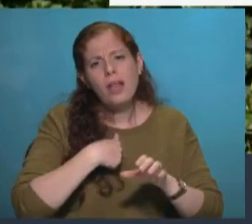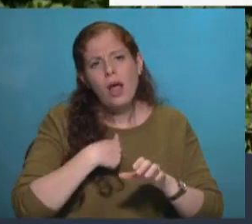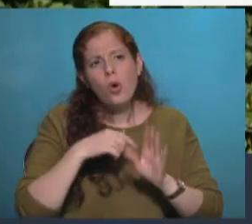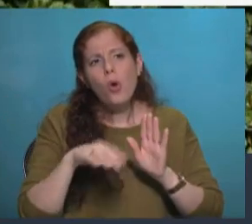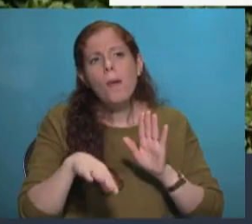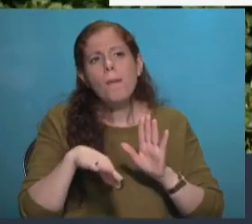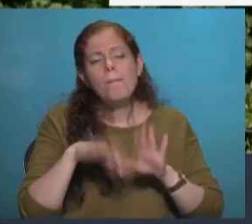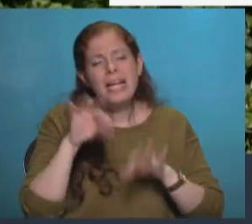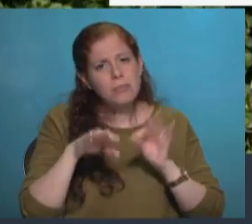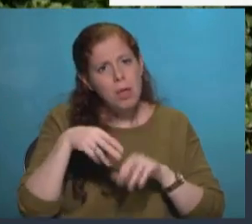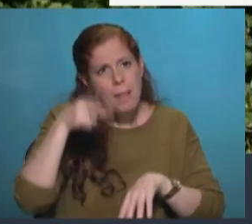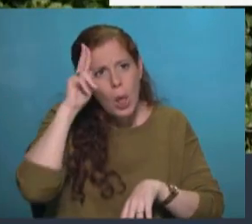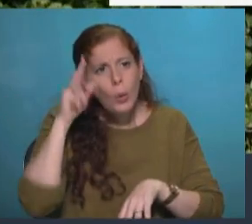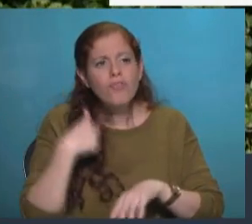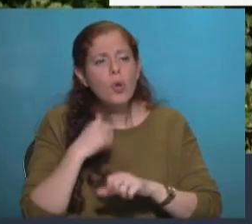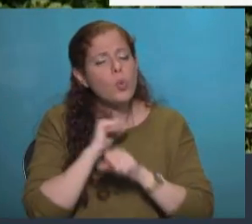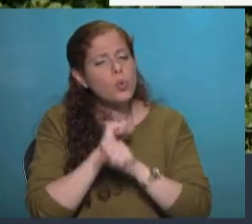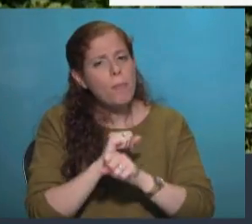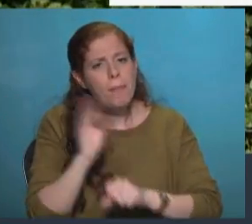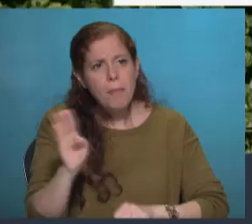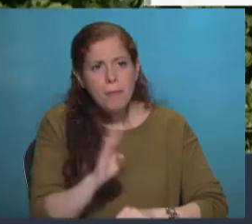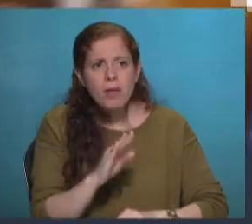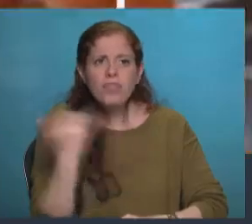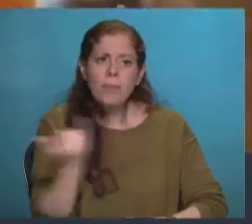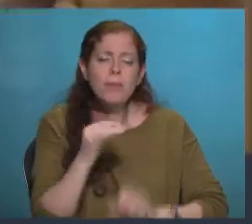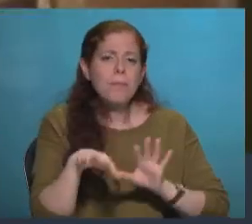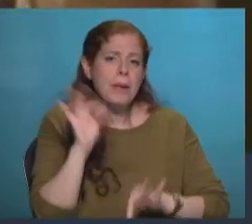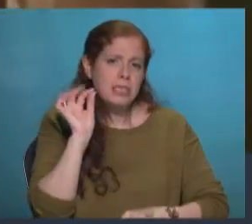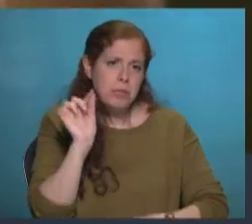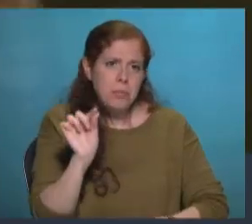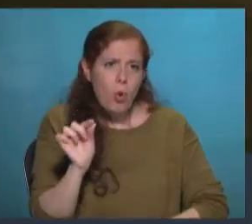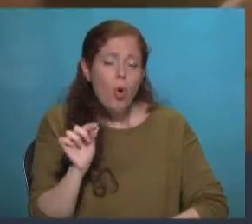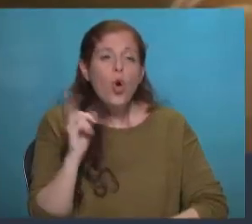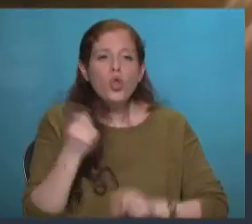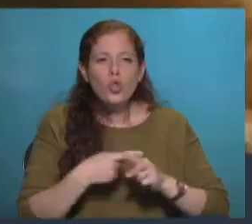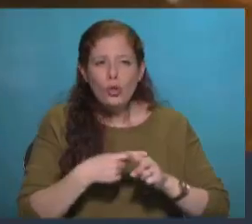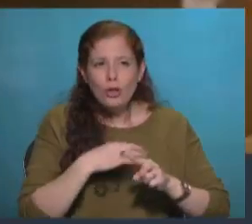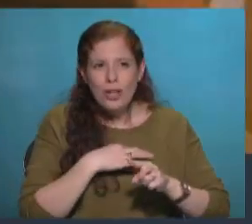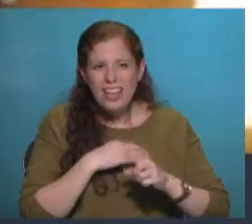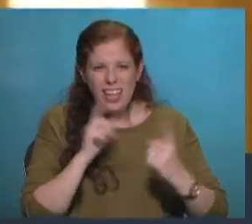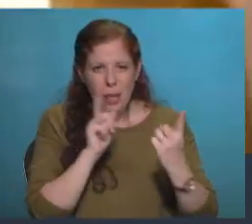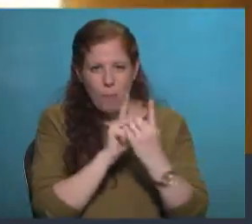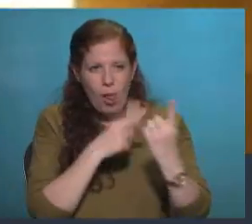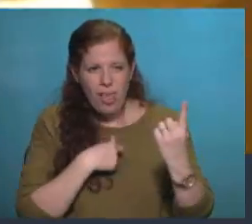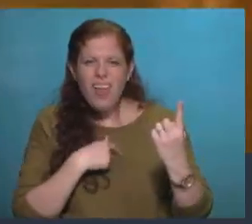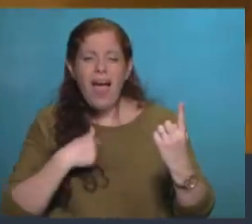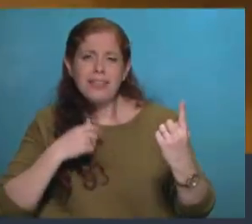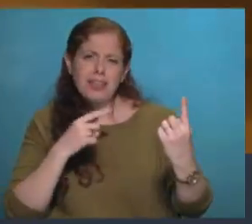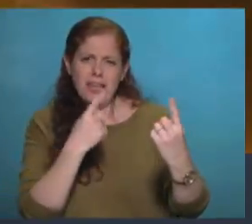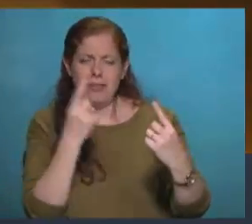מצביעים בליכוד, ואנחנו תמיד תומכים בביבי ותמיד אנחנו מצביעים לו. דודה שלי הייתה פשוט ממולי, ואני